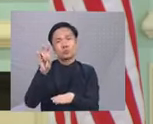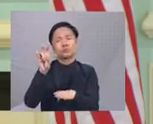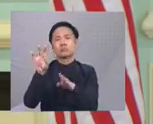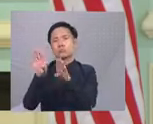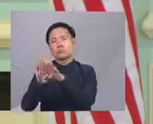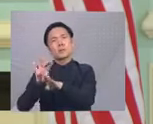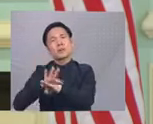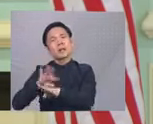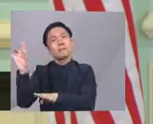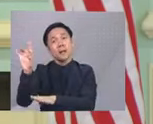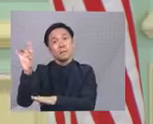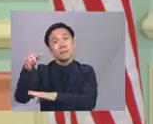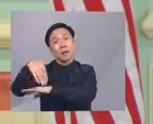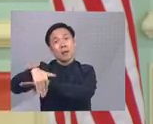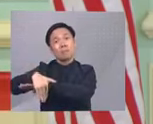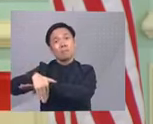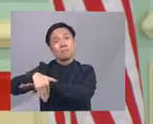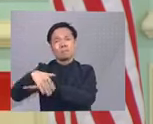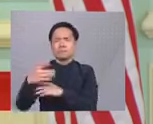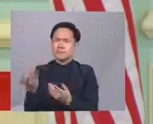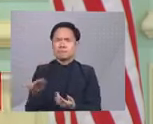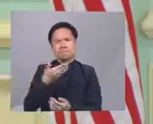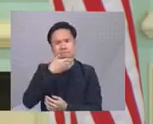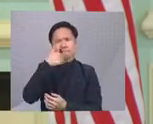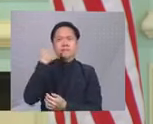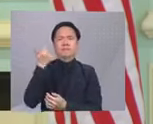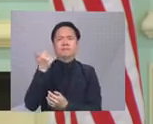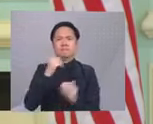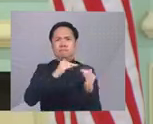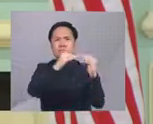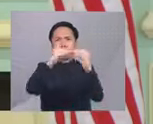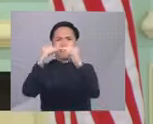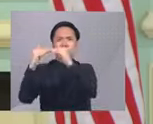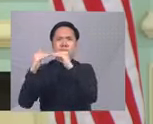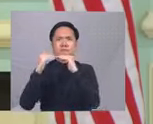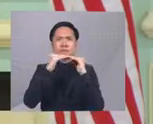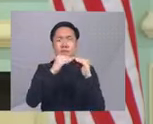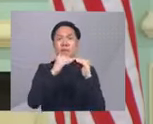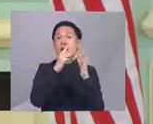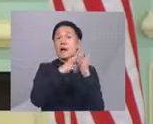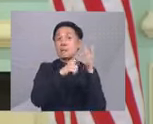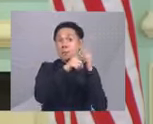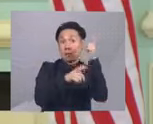Kalau boleh, eloklah diselaraskan dengan kerajaan persekutuan.